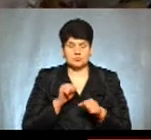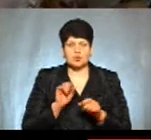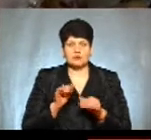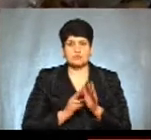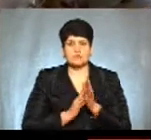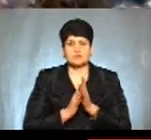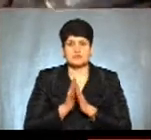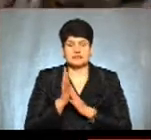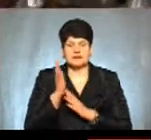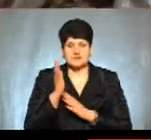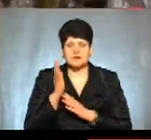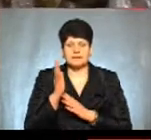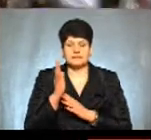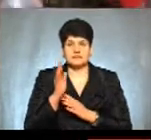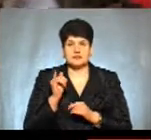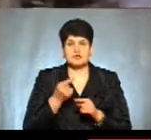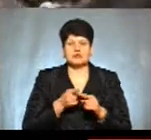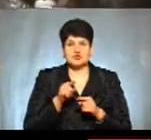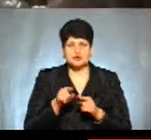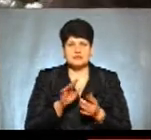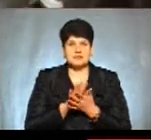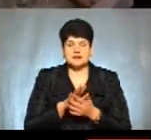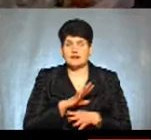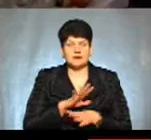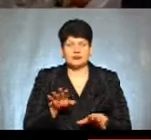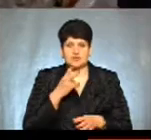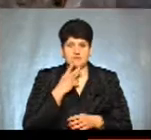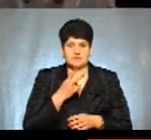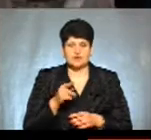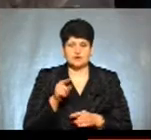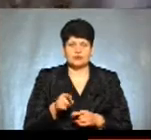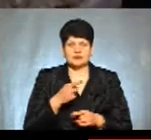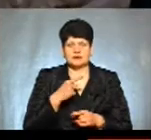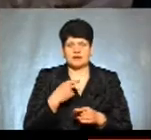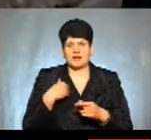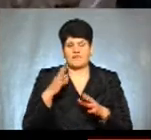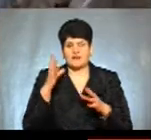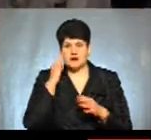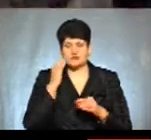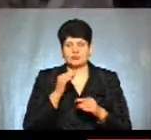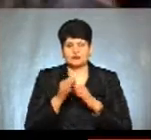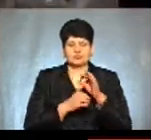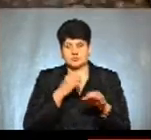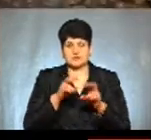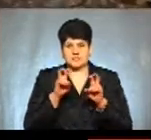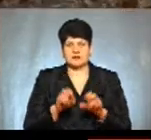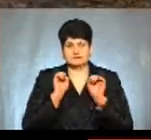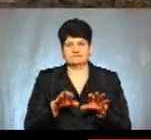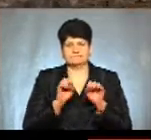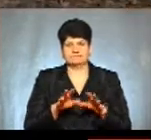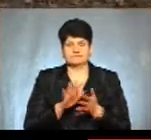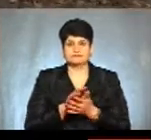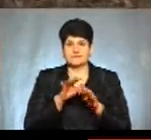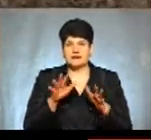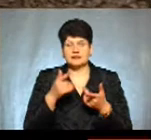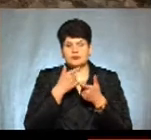почне рости трава і того сміття просто не буде видно. Таке враження, що тут цілодобово хтось сидів і кидав сміття. Інформацію